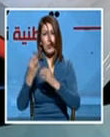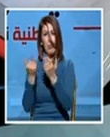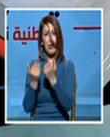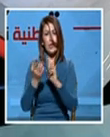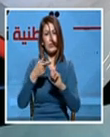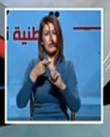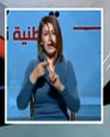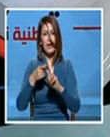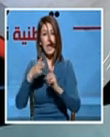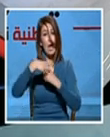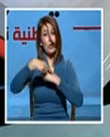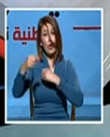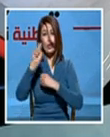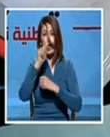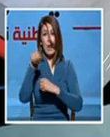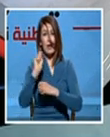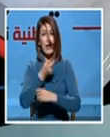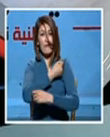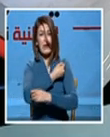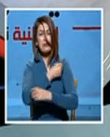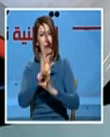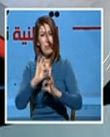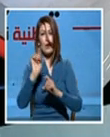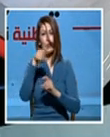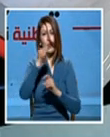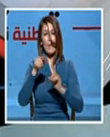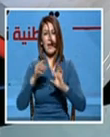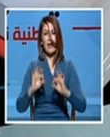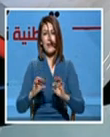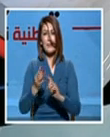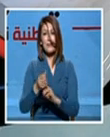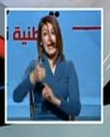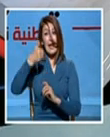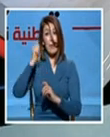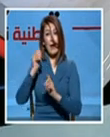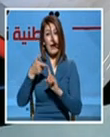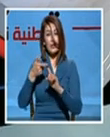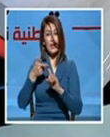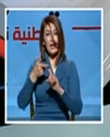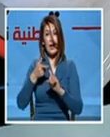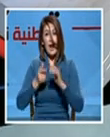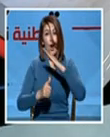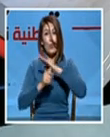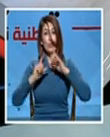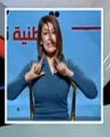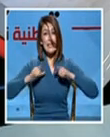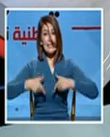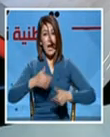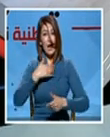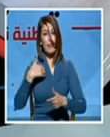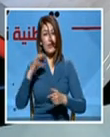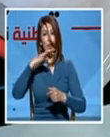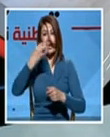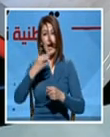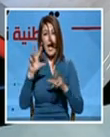يخرج يلقح هو دو فاسون البارح معناتها باش نعطيك اخر حاجه البارح السيد الوزير عمل فيديو سكايب